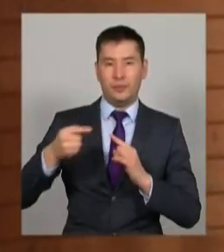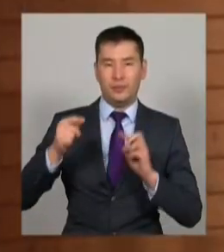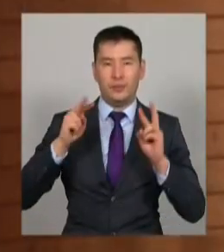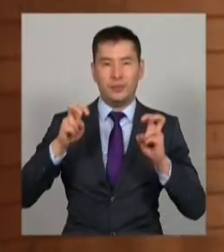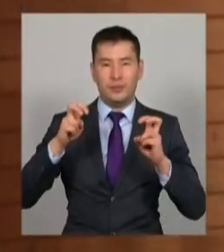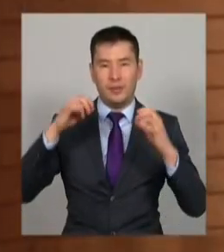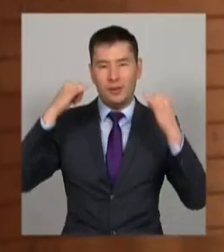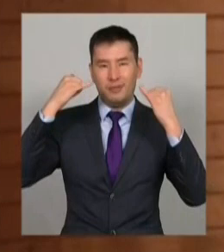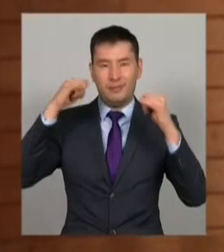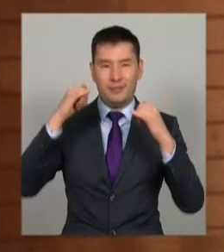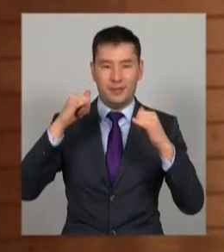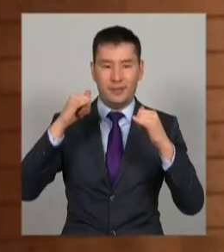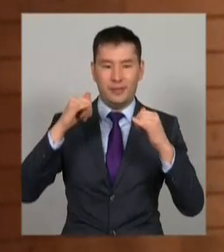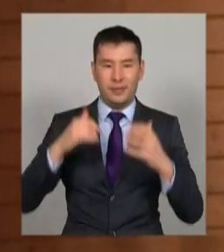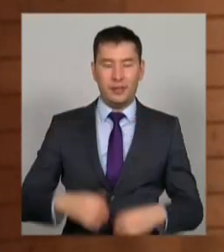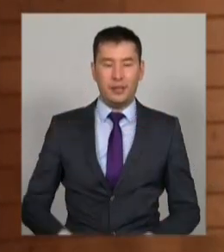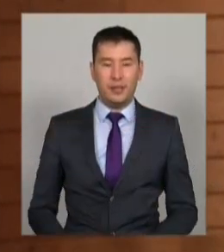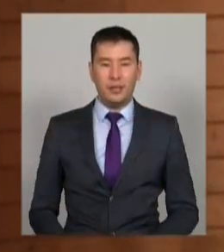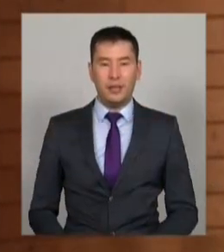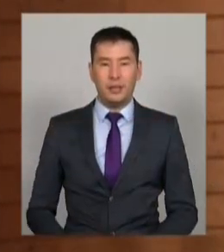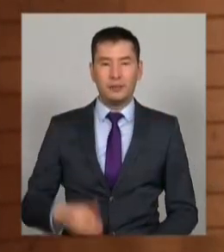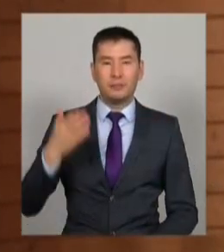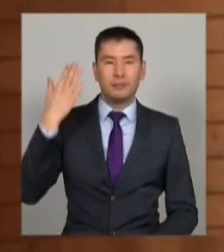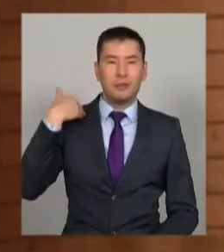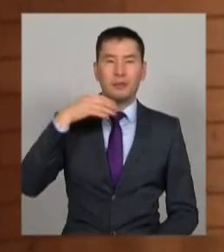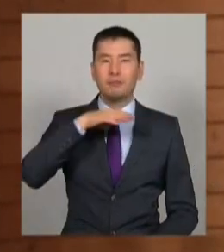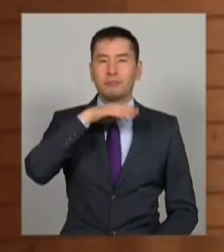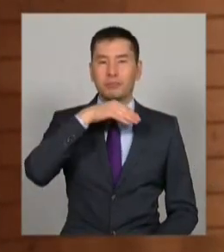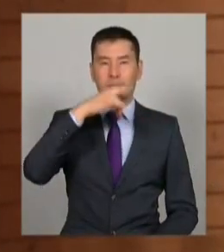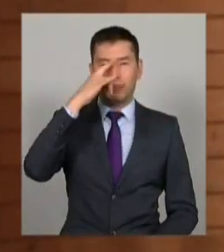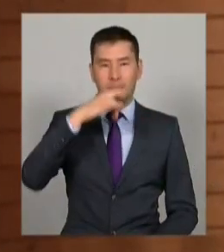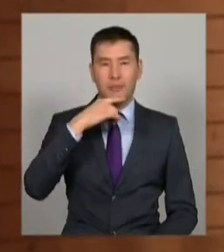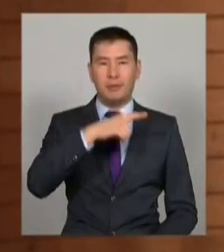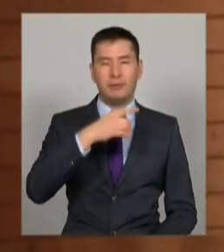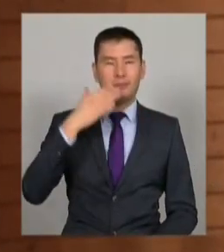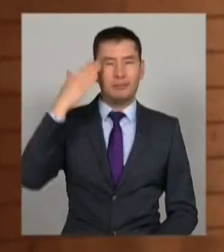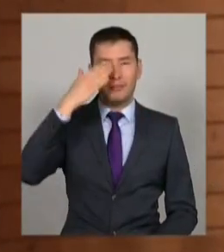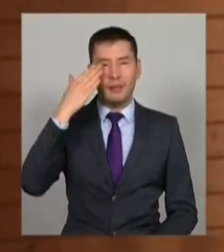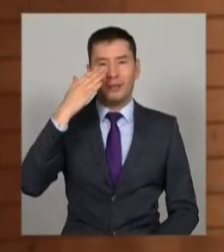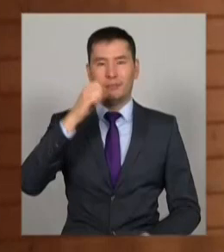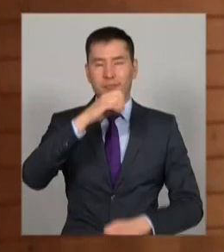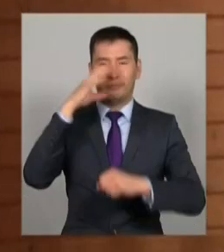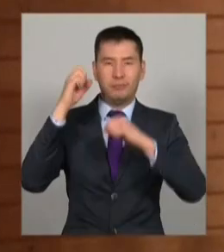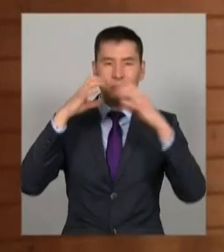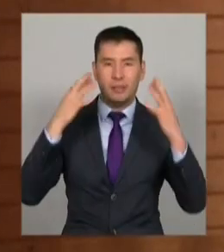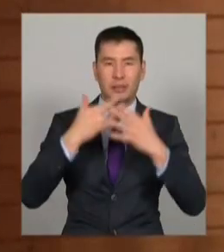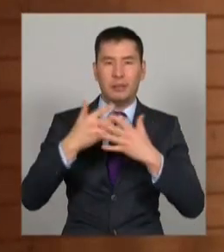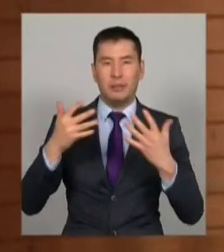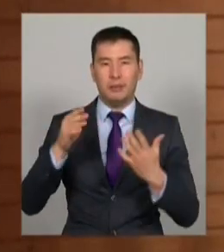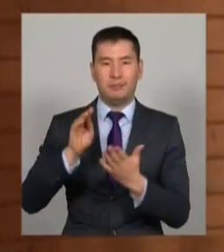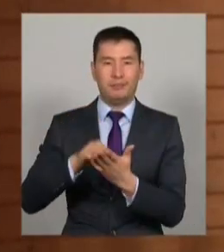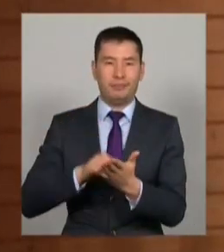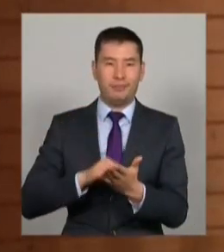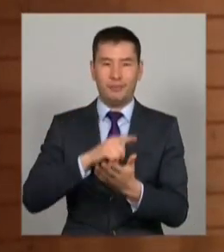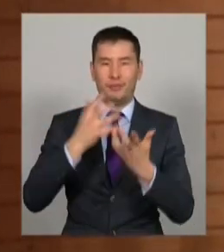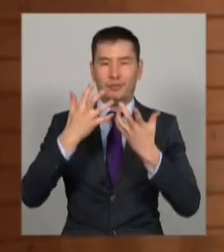жылдан есіркесін. Атам қазақ, көрген түсінде, кірген жылында, істеген ісінде жақсылыққа санайды.